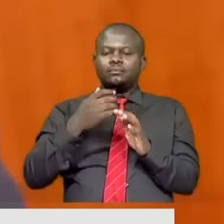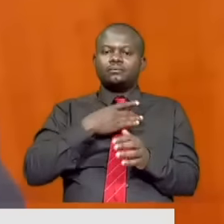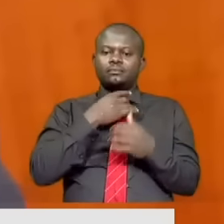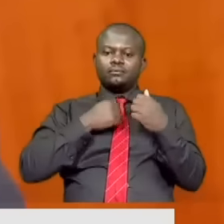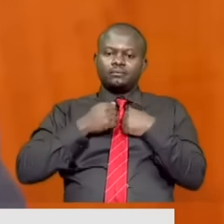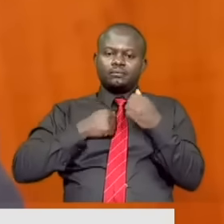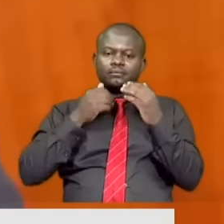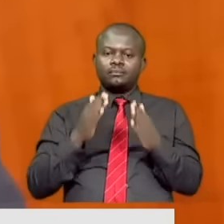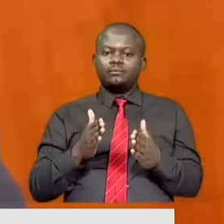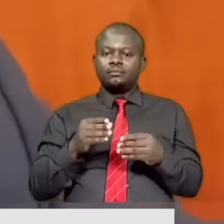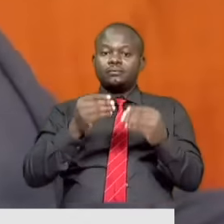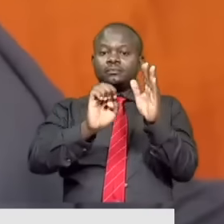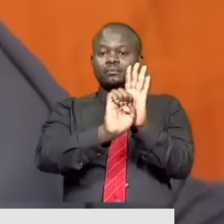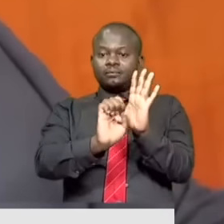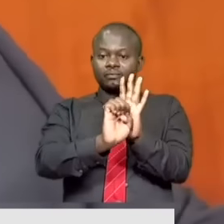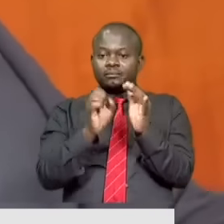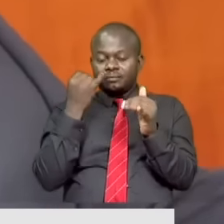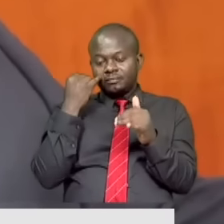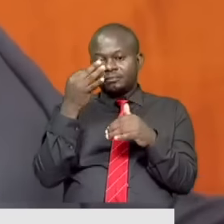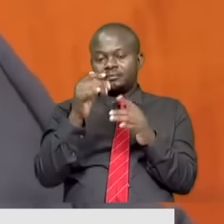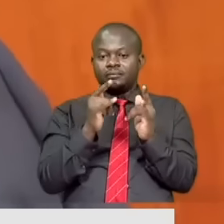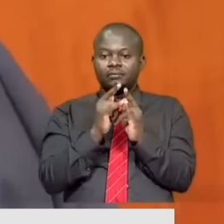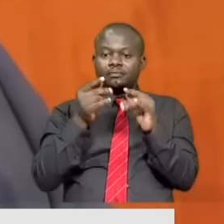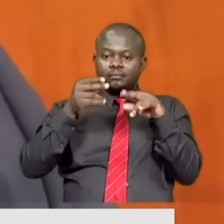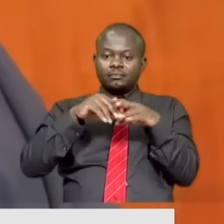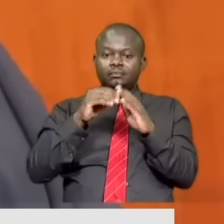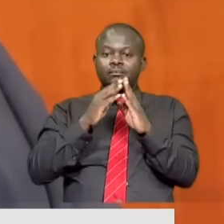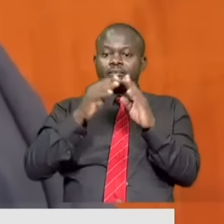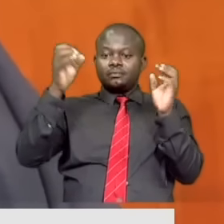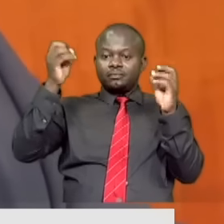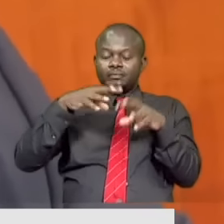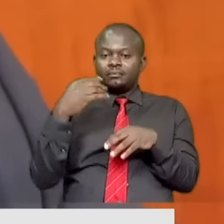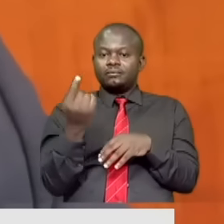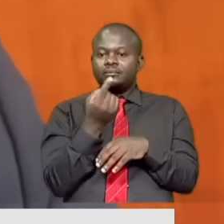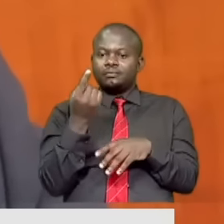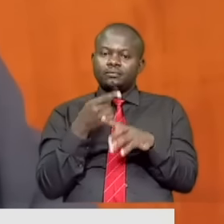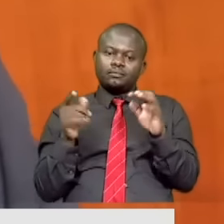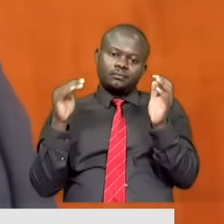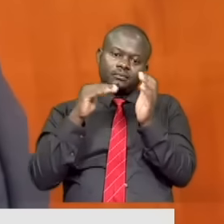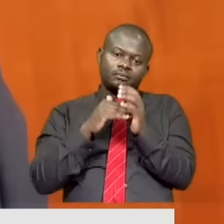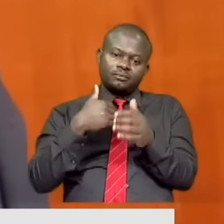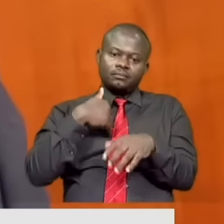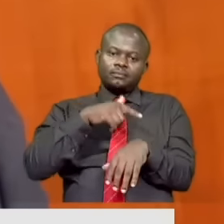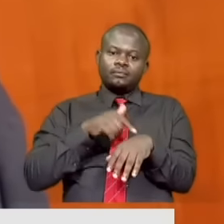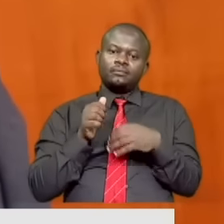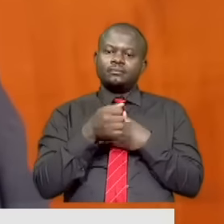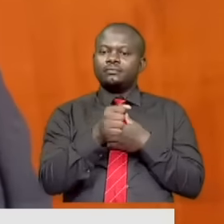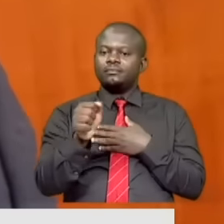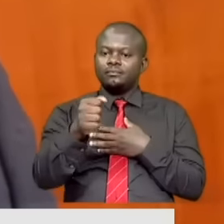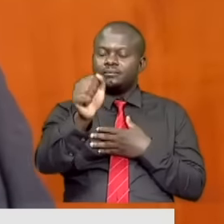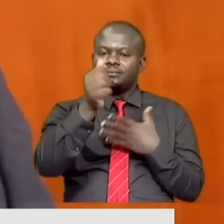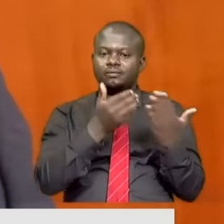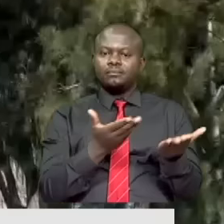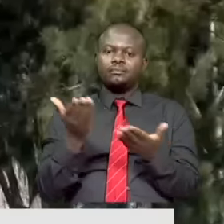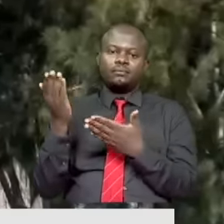Rwanda mbaye nk'urugero nubwo izo nama zaba zibe mu mujyi wa Kigali gusa ariko bagira umwanya wo gutembera